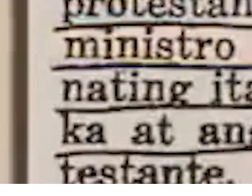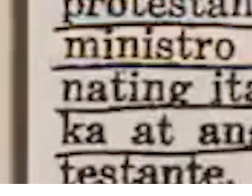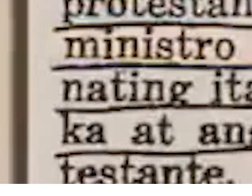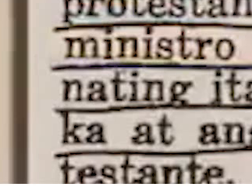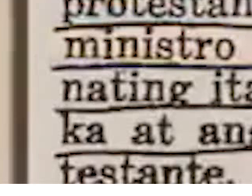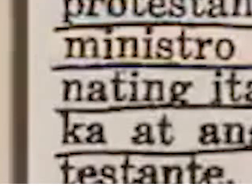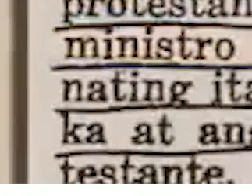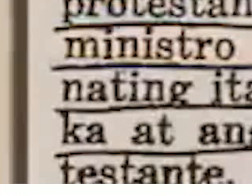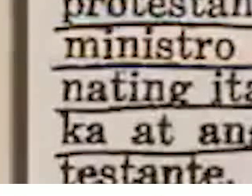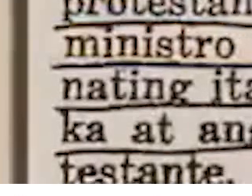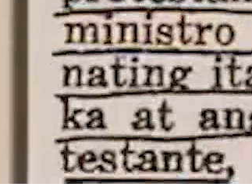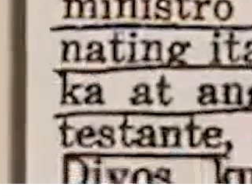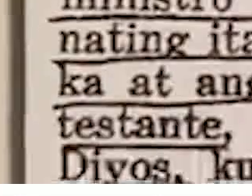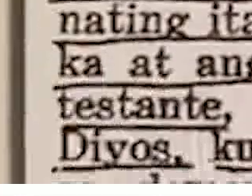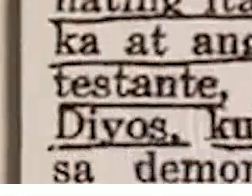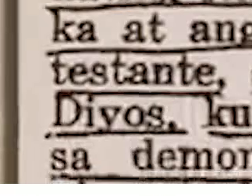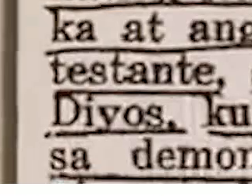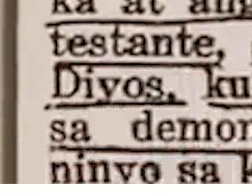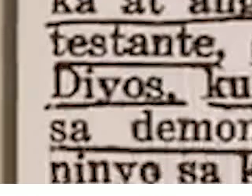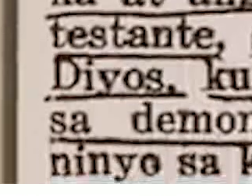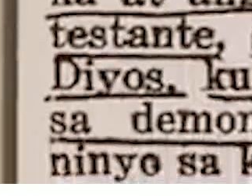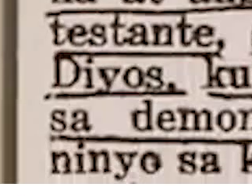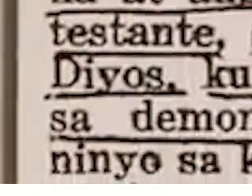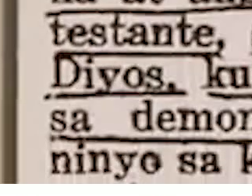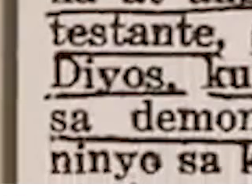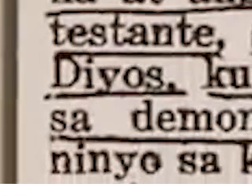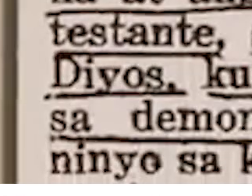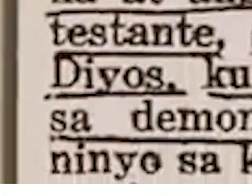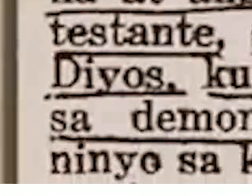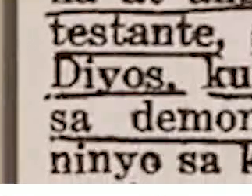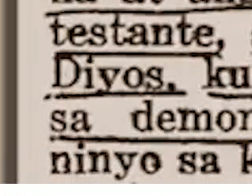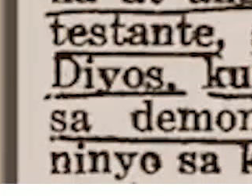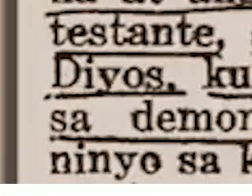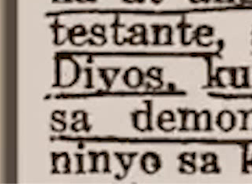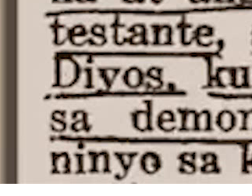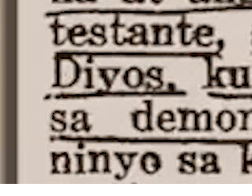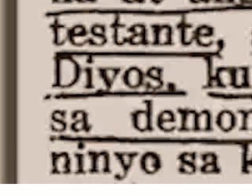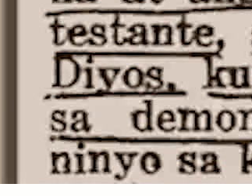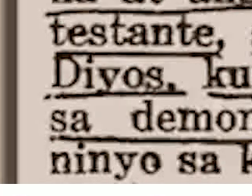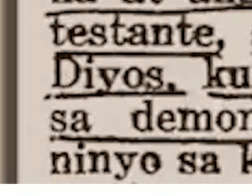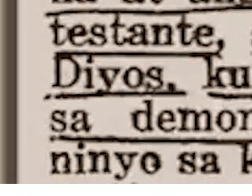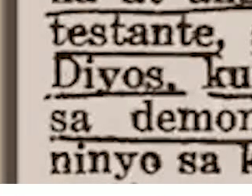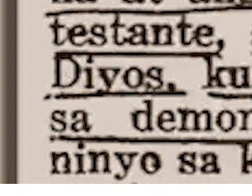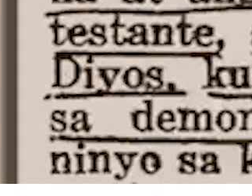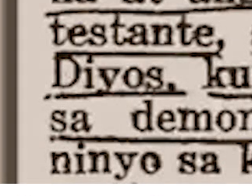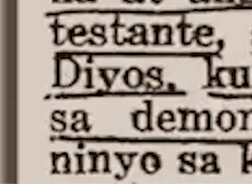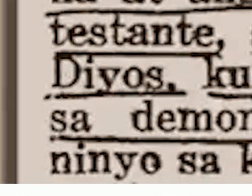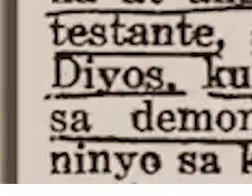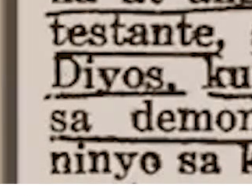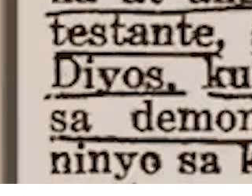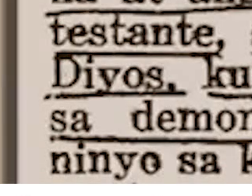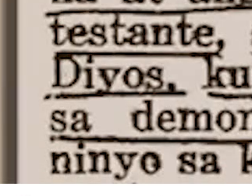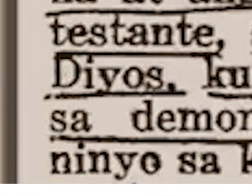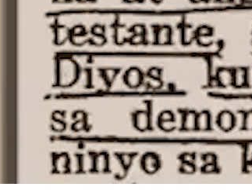ang mga iglesia Protestante at mga Katoliko sa demonyo, sabi ni Manalo, itakwil daw. Pero nangongopya kayo